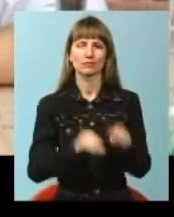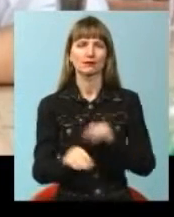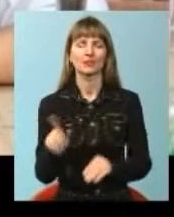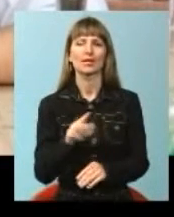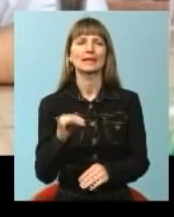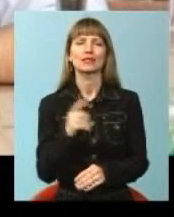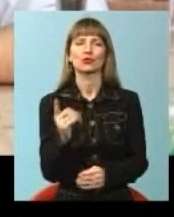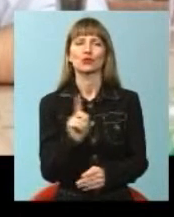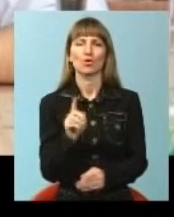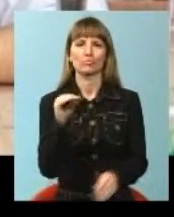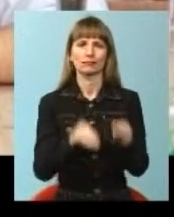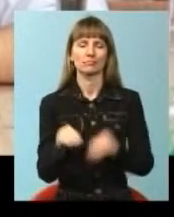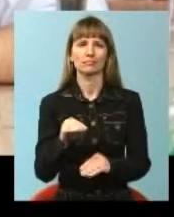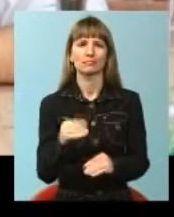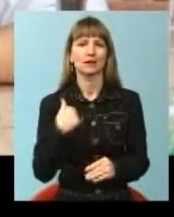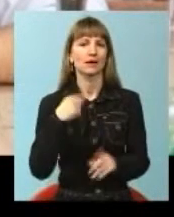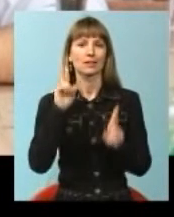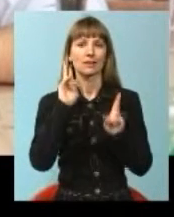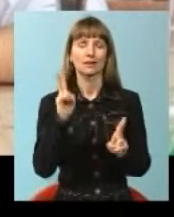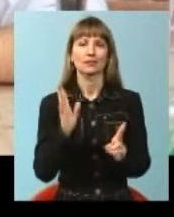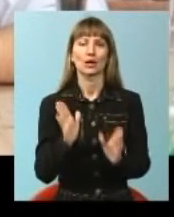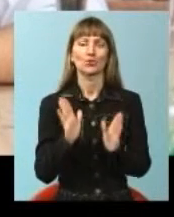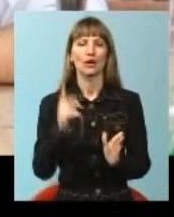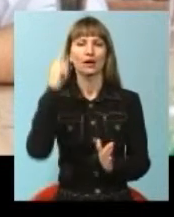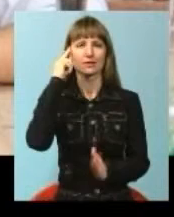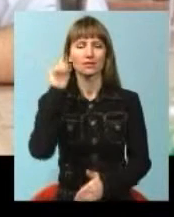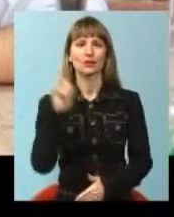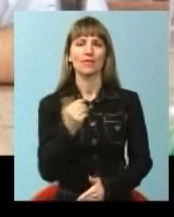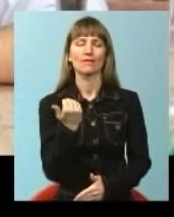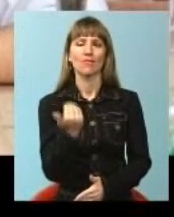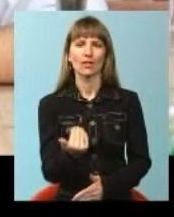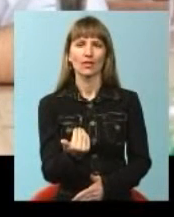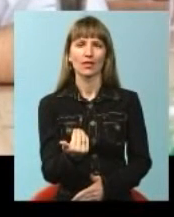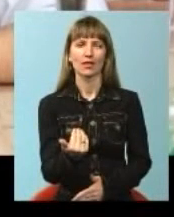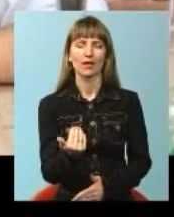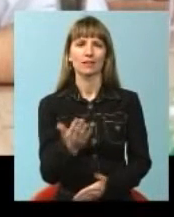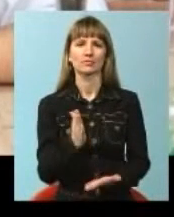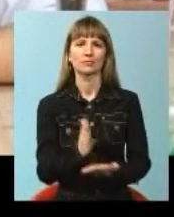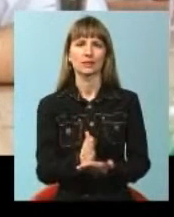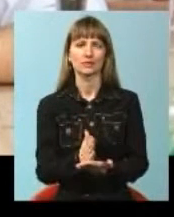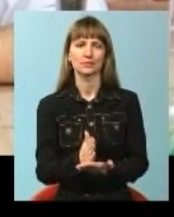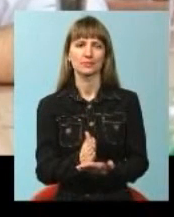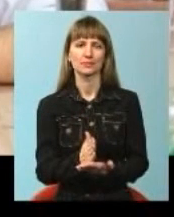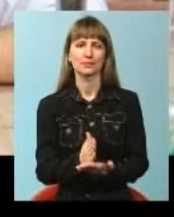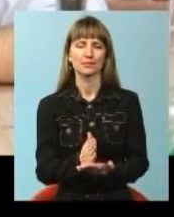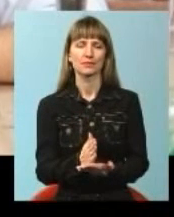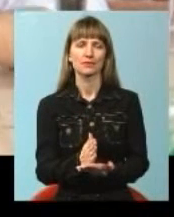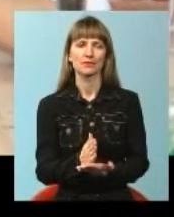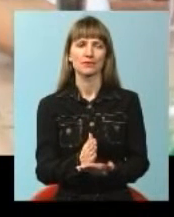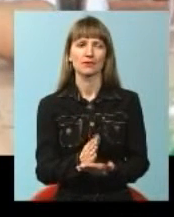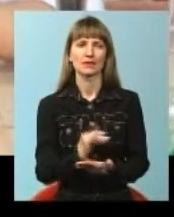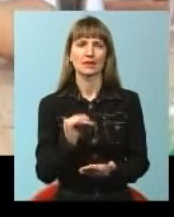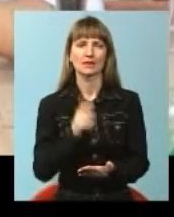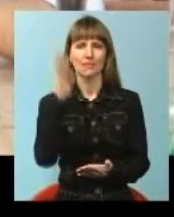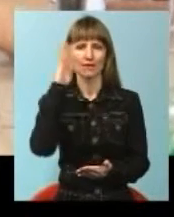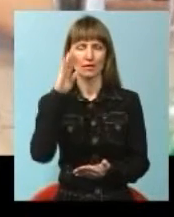вона робиться? Я навіть не знаю. Я тільки знаю, що вона добувається з глибоких глибин. Ну